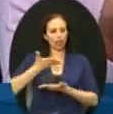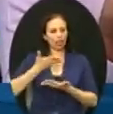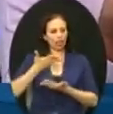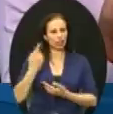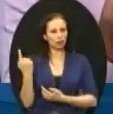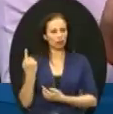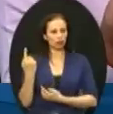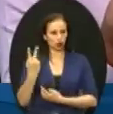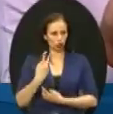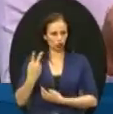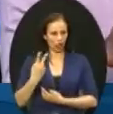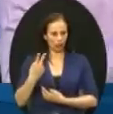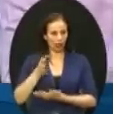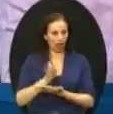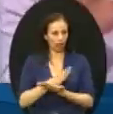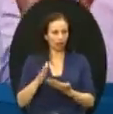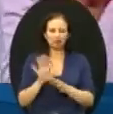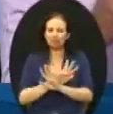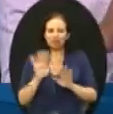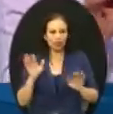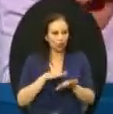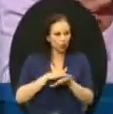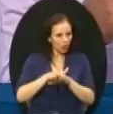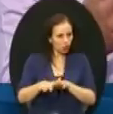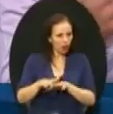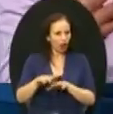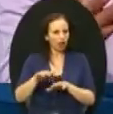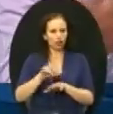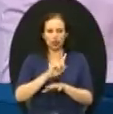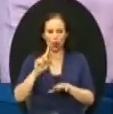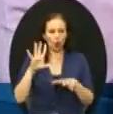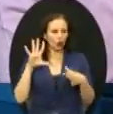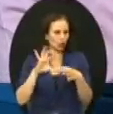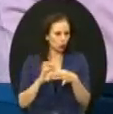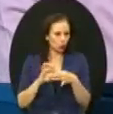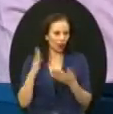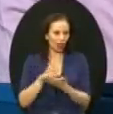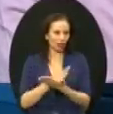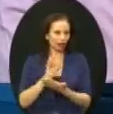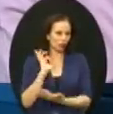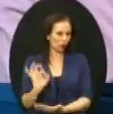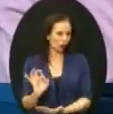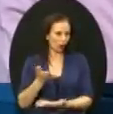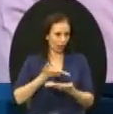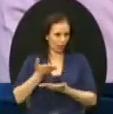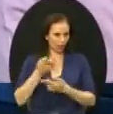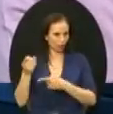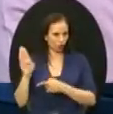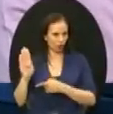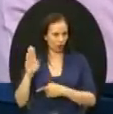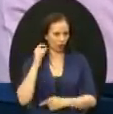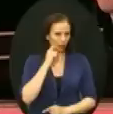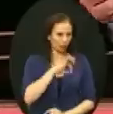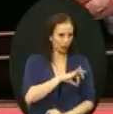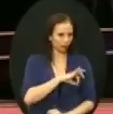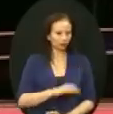בין השניים הללו על ההחלטה של ליברמן? שום שיקול, זה לא היווה שום שיקול בהחלטה של ליברמן? תראה, אנחנו היינו